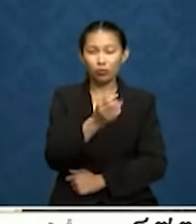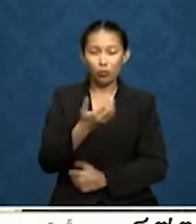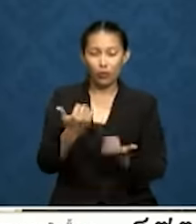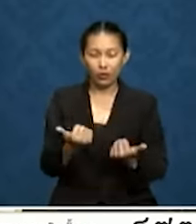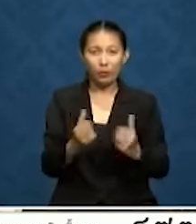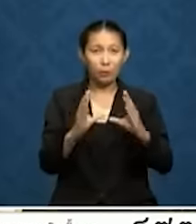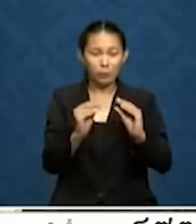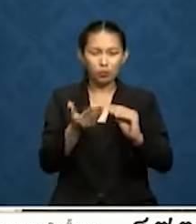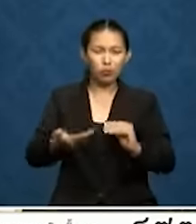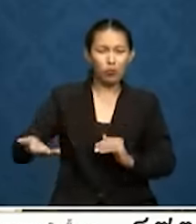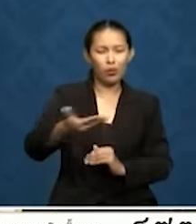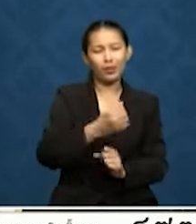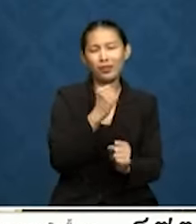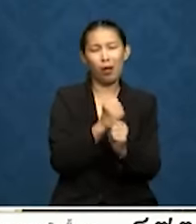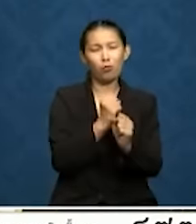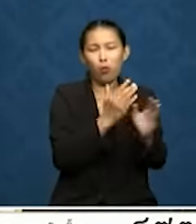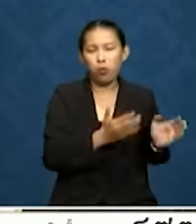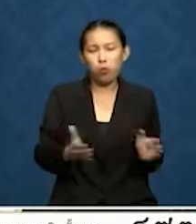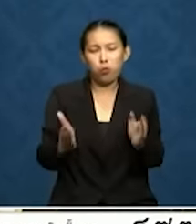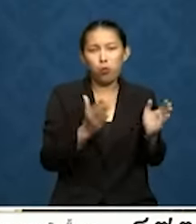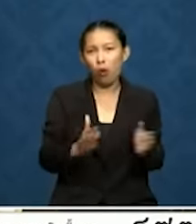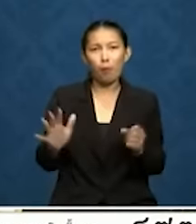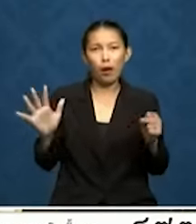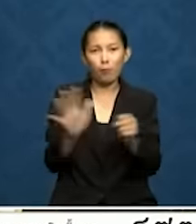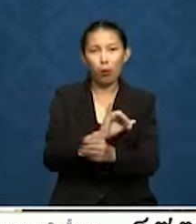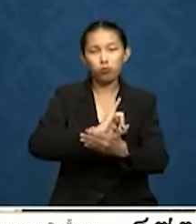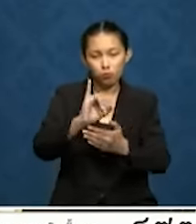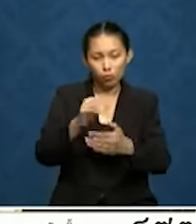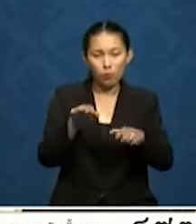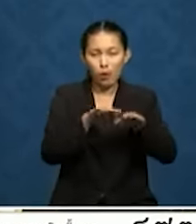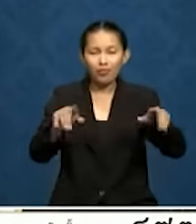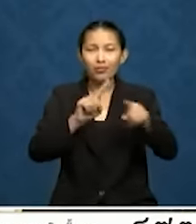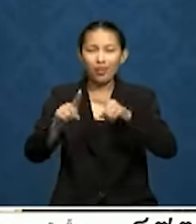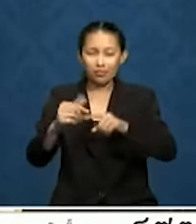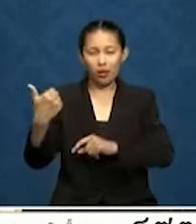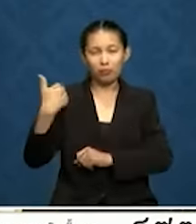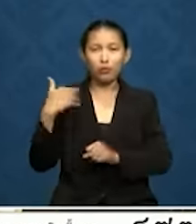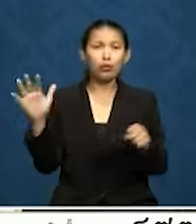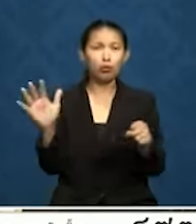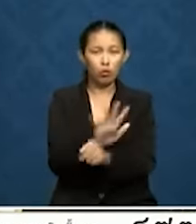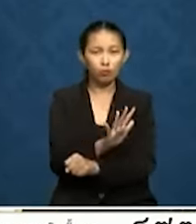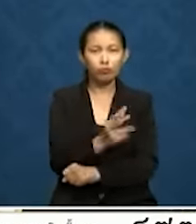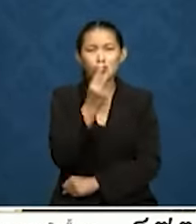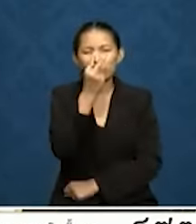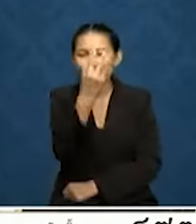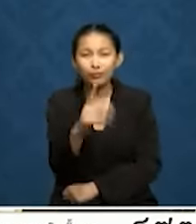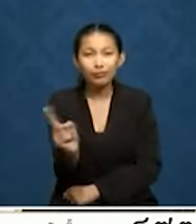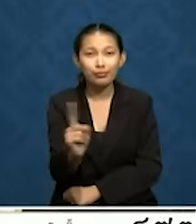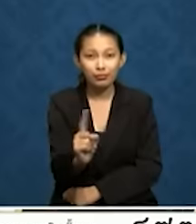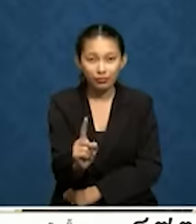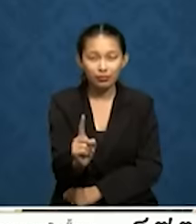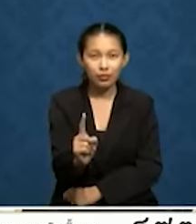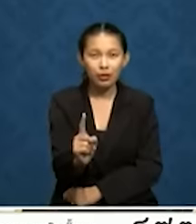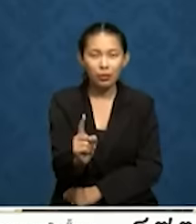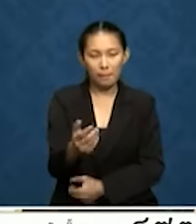างตรงไปตรงมานะครับแล้วก็อย่างถูกต้องรักษาบรรทัดฐานอย่างที่เคยเป็นมาผมคิดว่าเรื่องนี้เนี่ยนะครับ